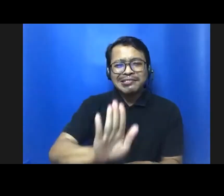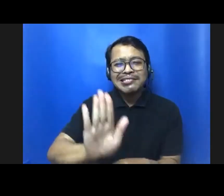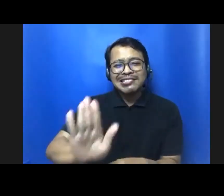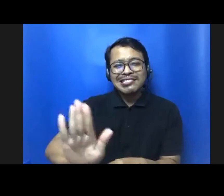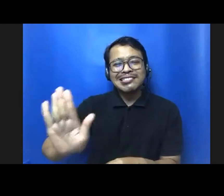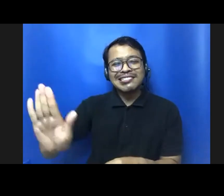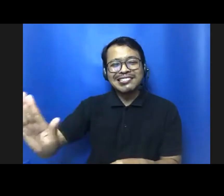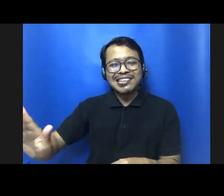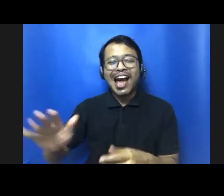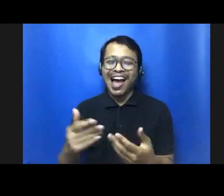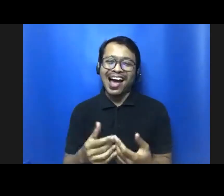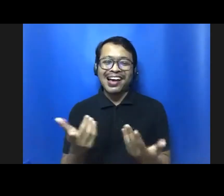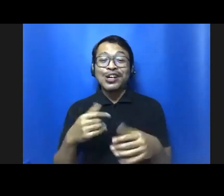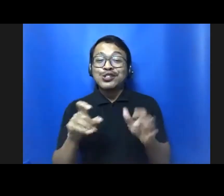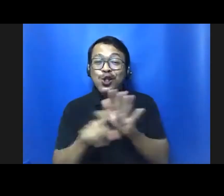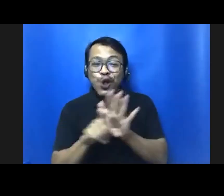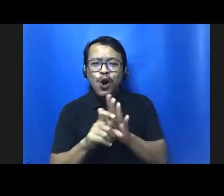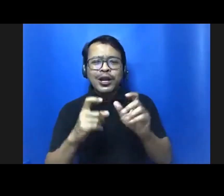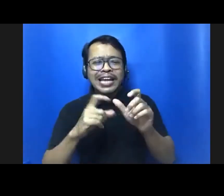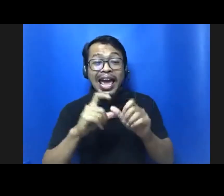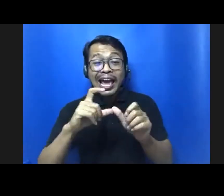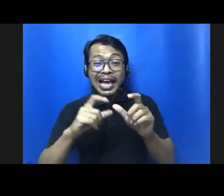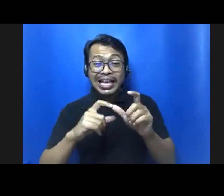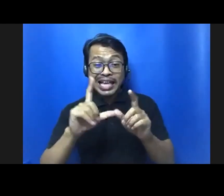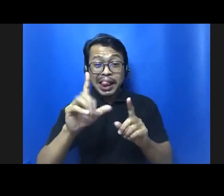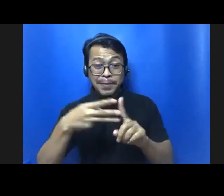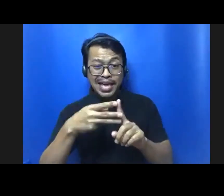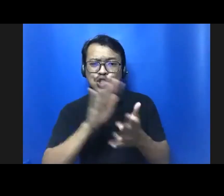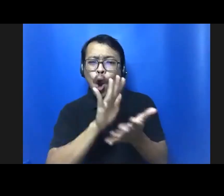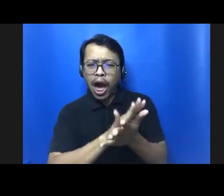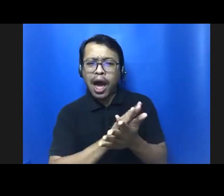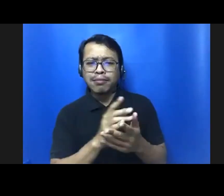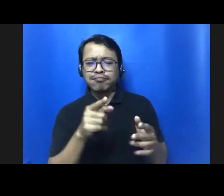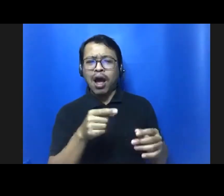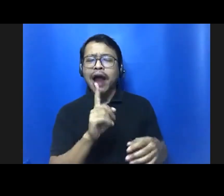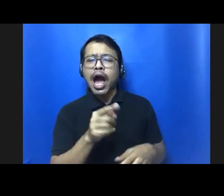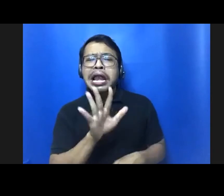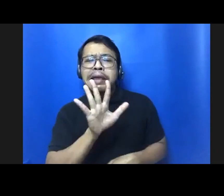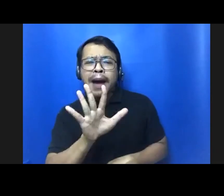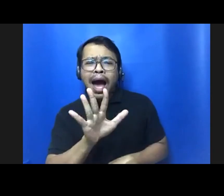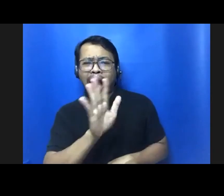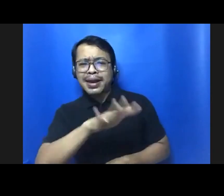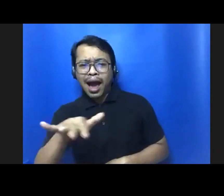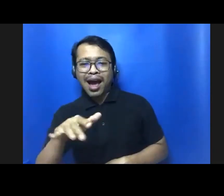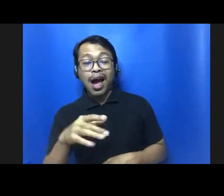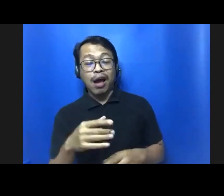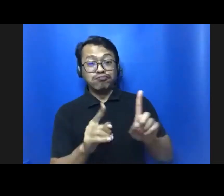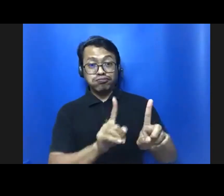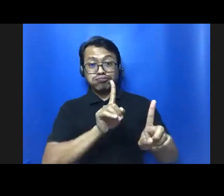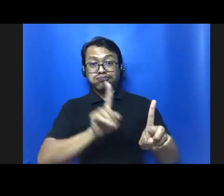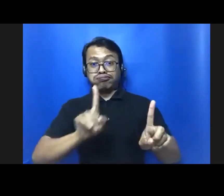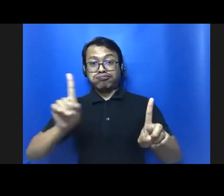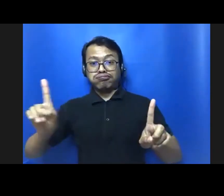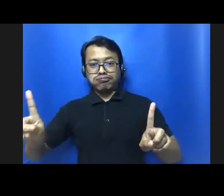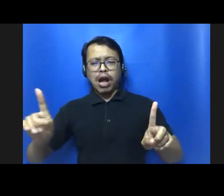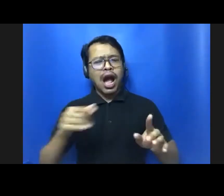orang, mungkin perlakuannya berbeda-beda antara satu anak dengan yang lain. Ini tadi yang digambarkan oleh Bu Ana,